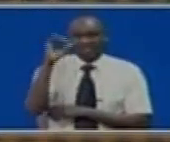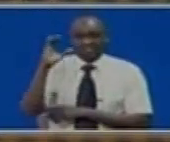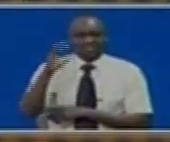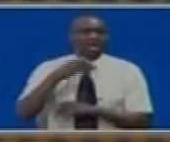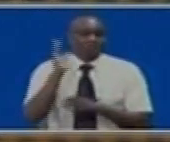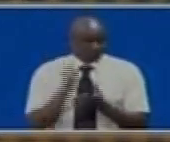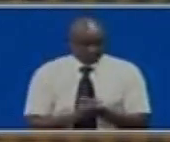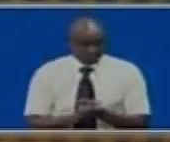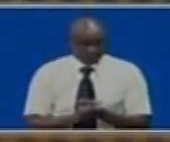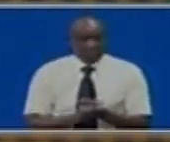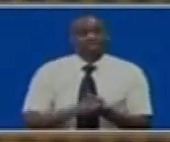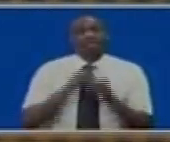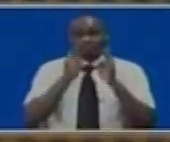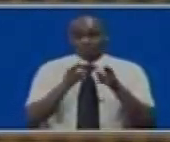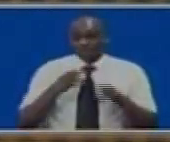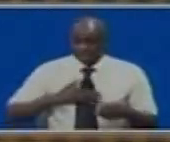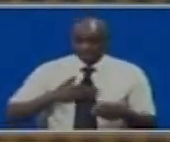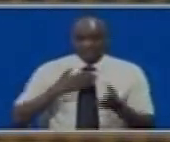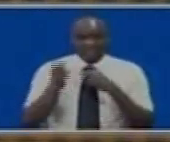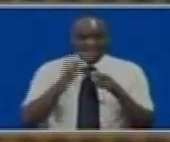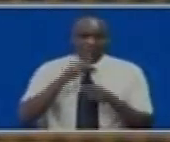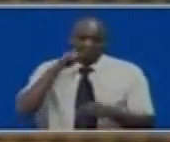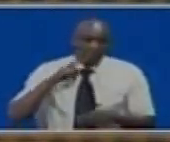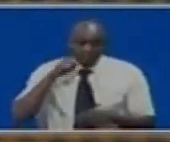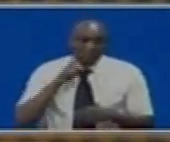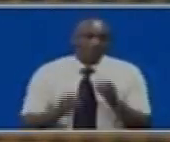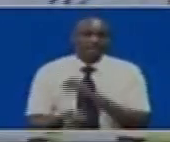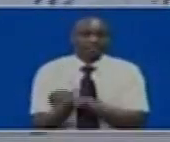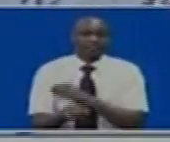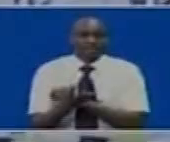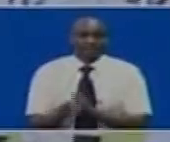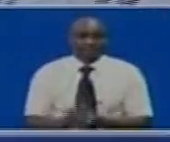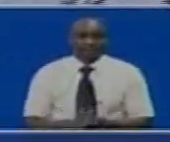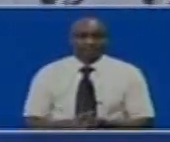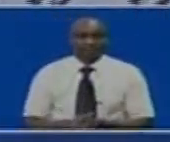serikali yake. Lofty Matambo ana maelezo kamili.